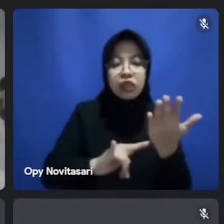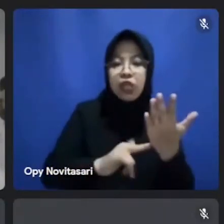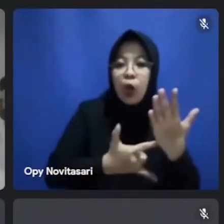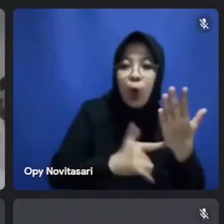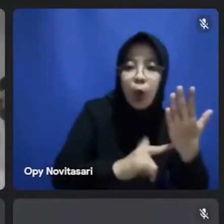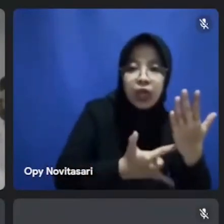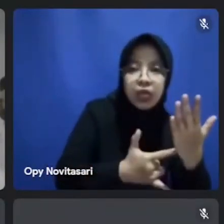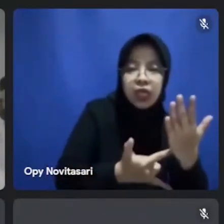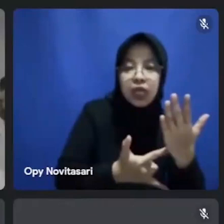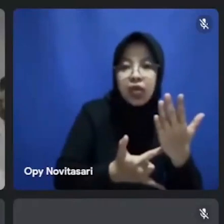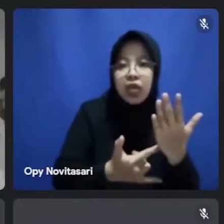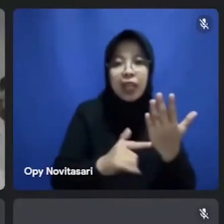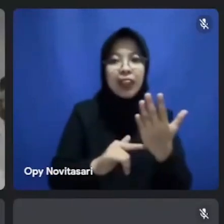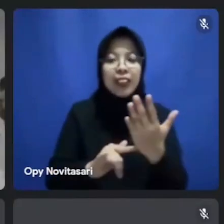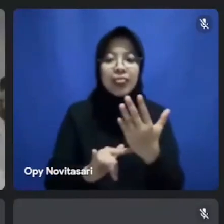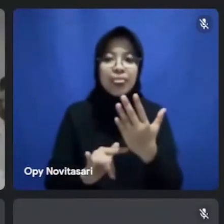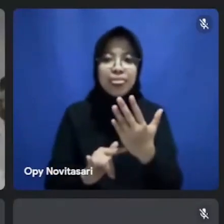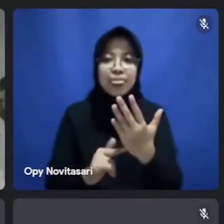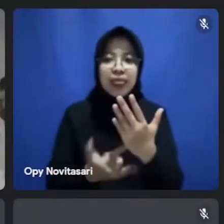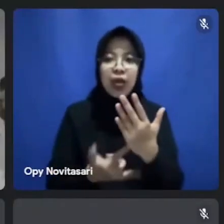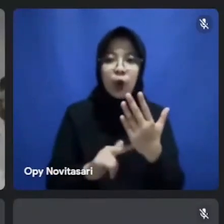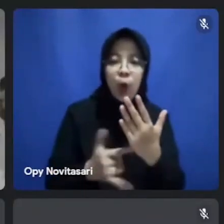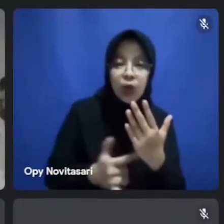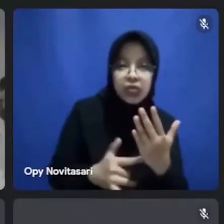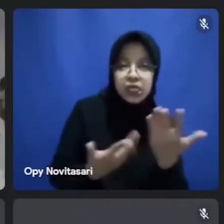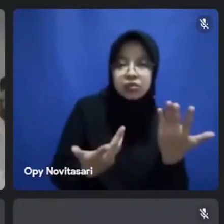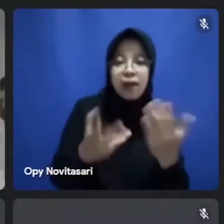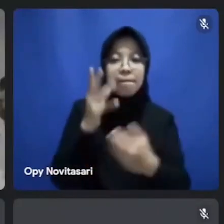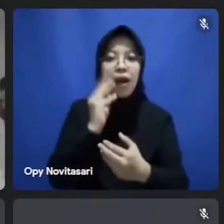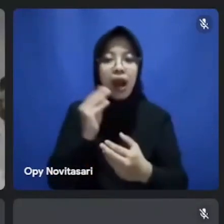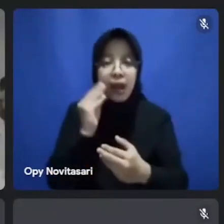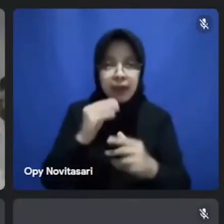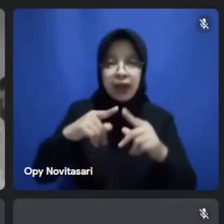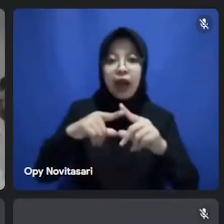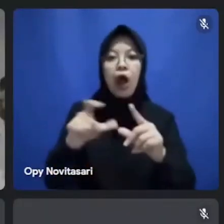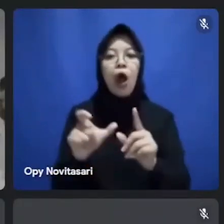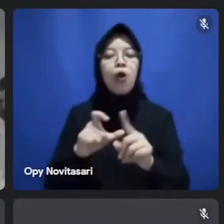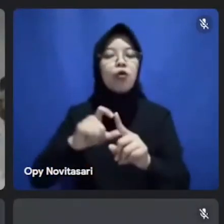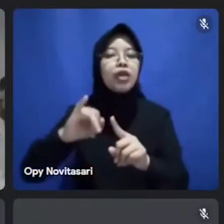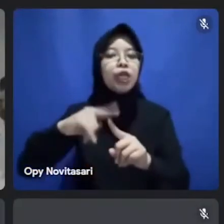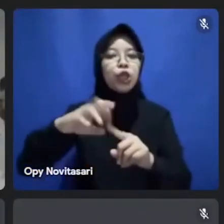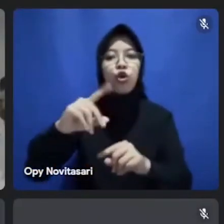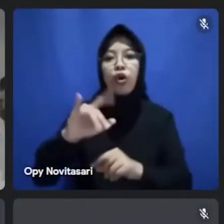sor desain berbasis ee pengalaman auditori